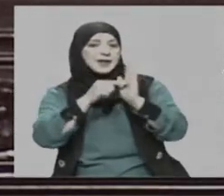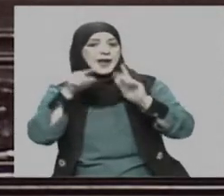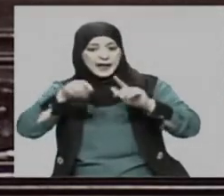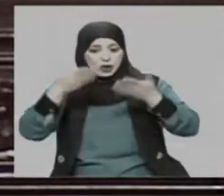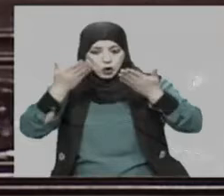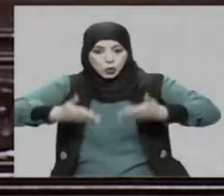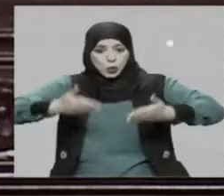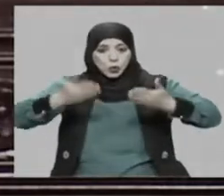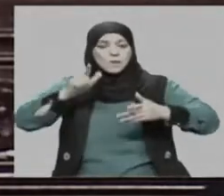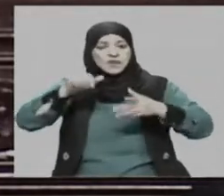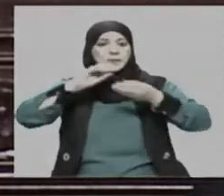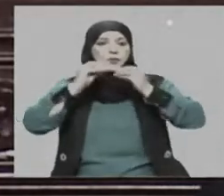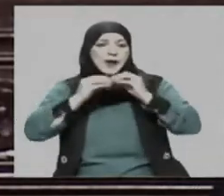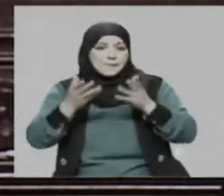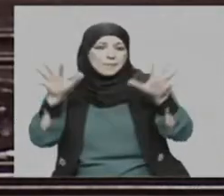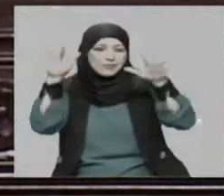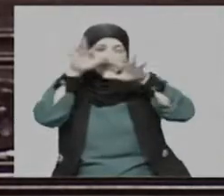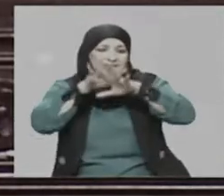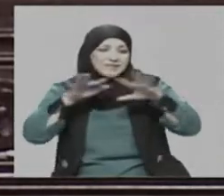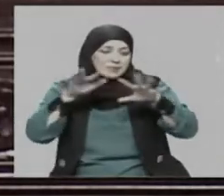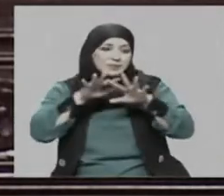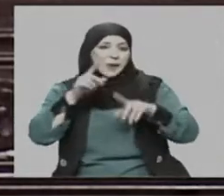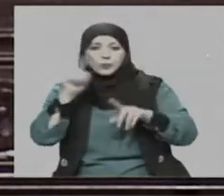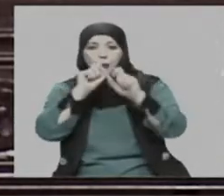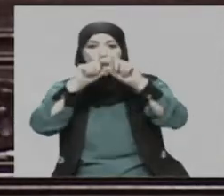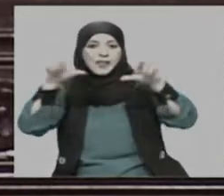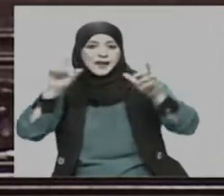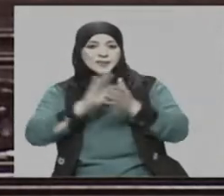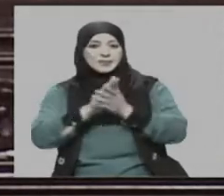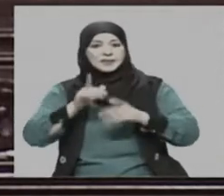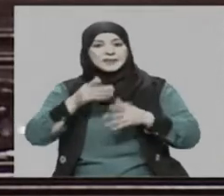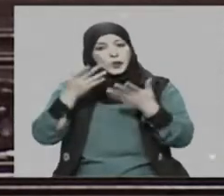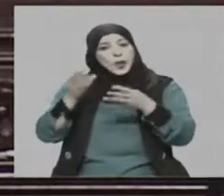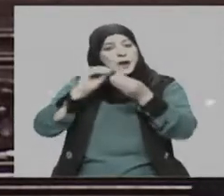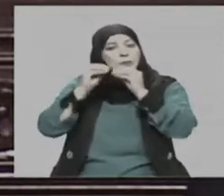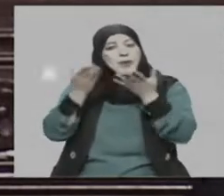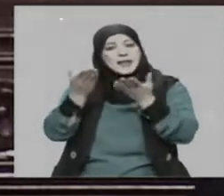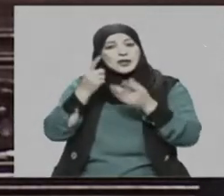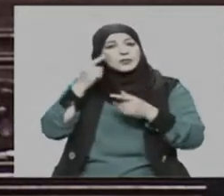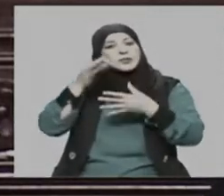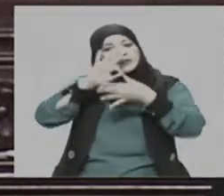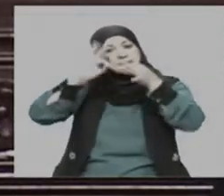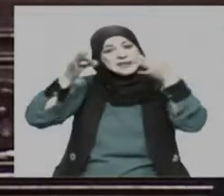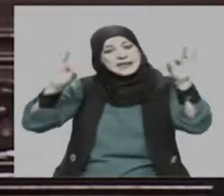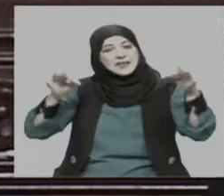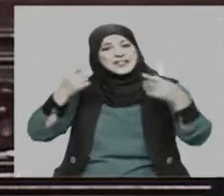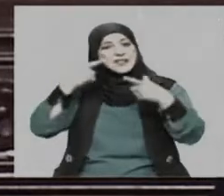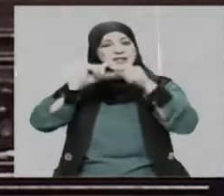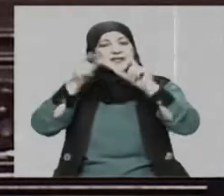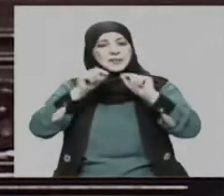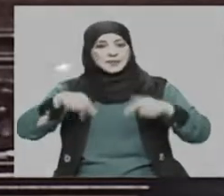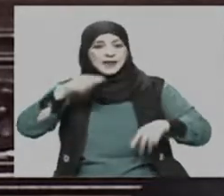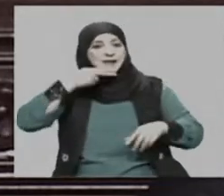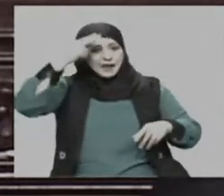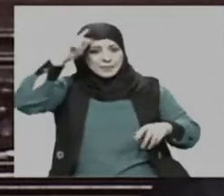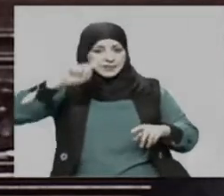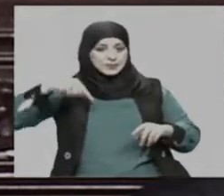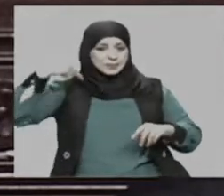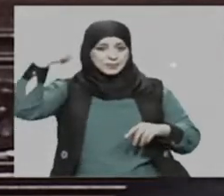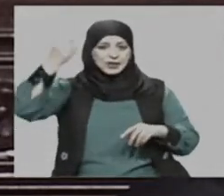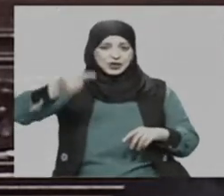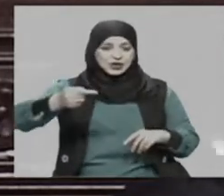فيه لبس، واللبس هذايا خلنا نحكي لكم حكاية، اللبس هذايا نهار الخميس الجاي